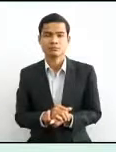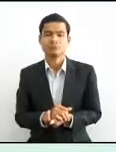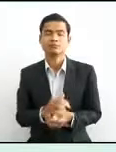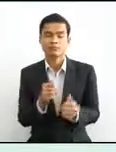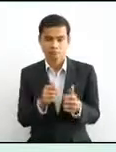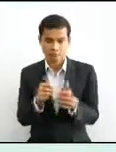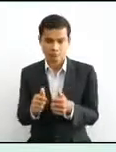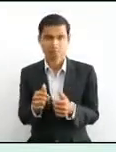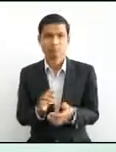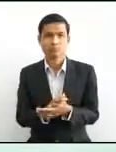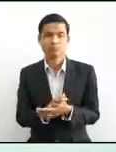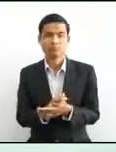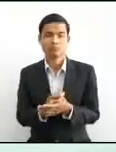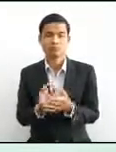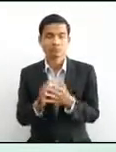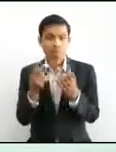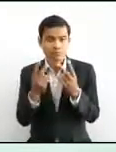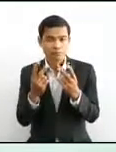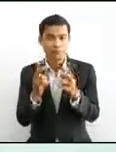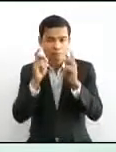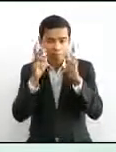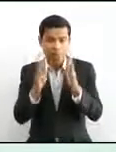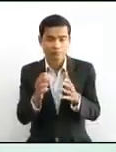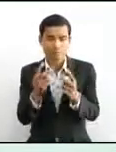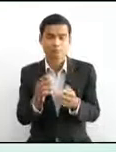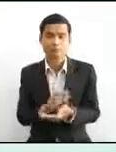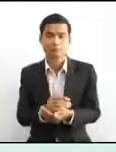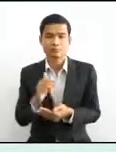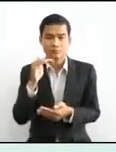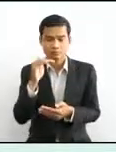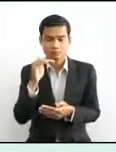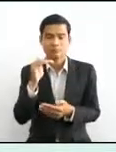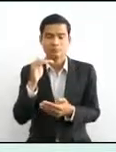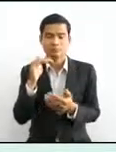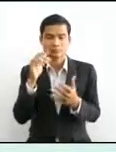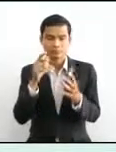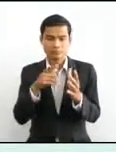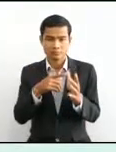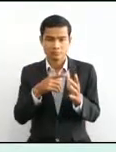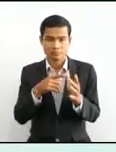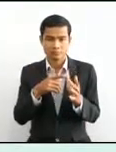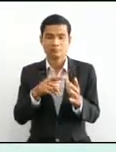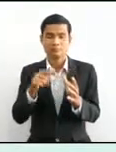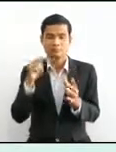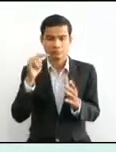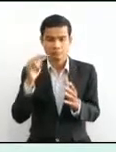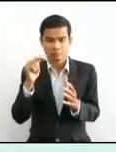cha là ông nắc con tìm toàn cho mùi nè cứ nè ta so a san